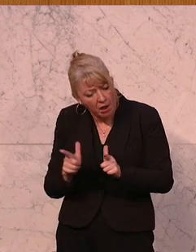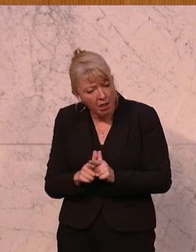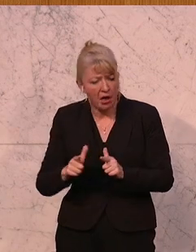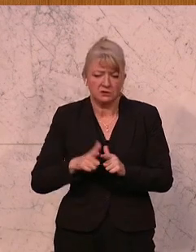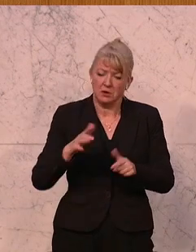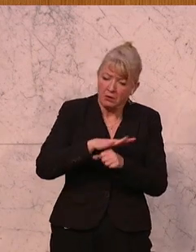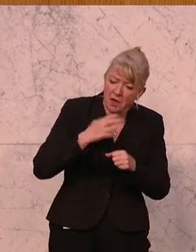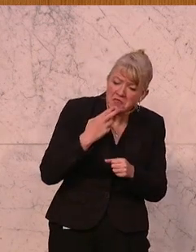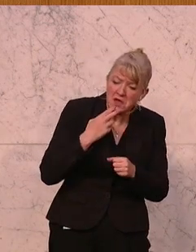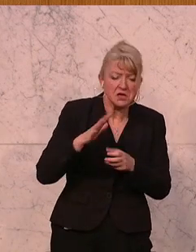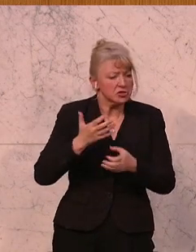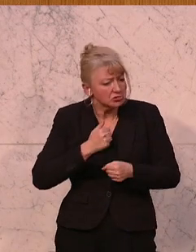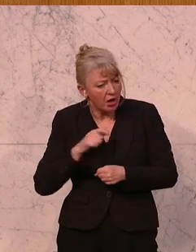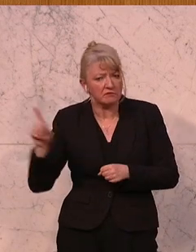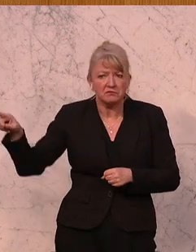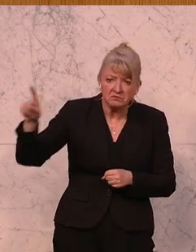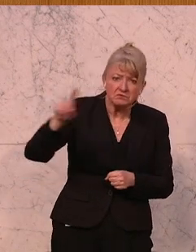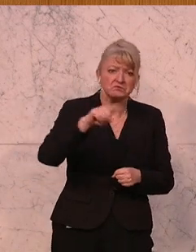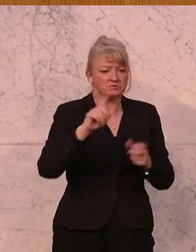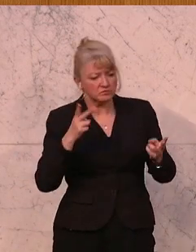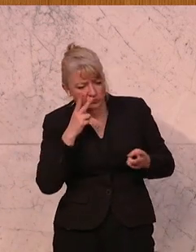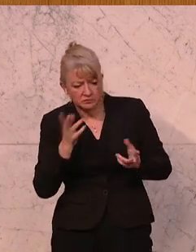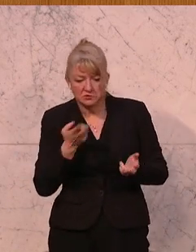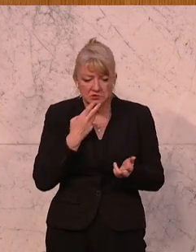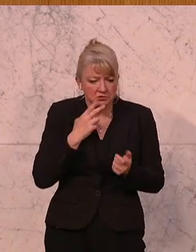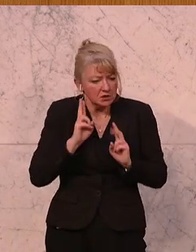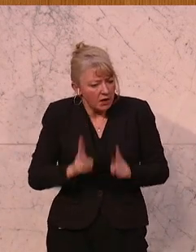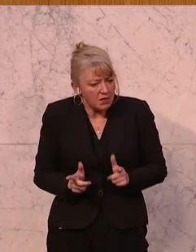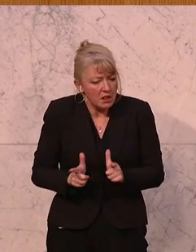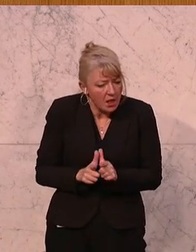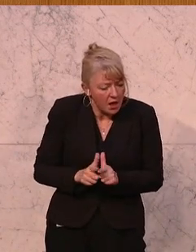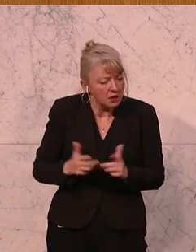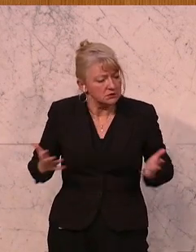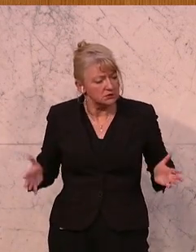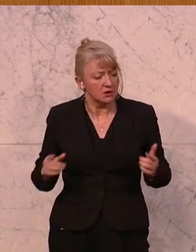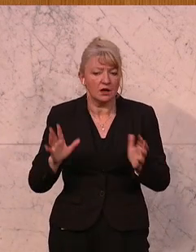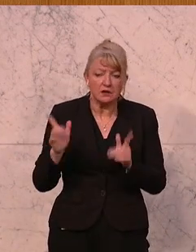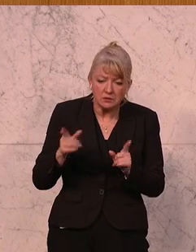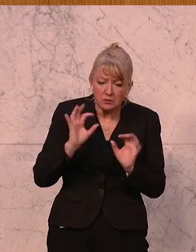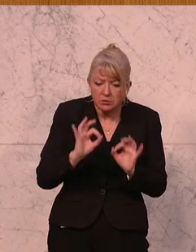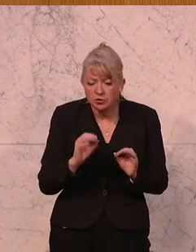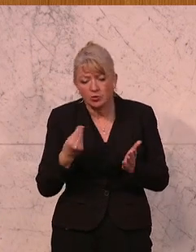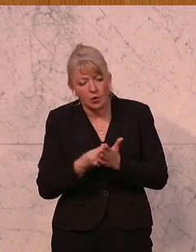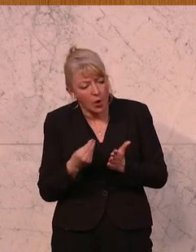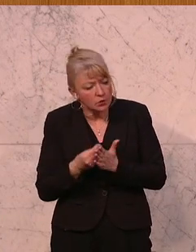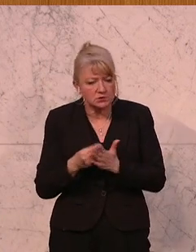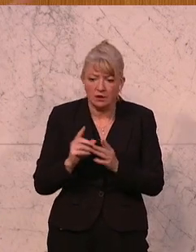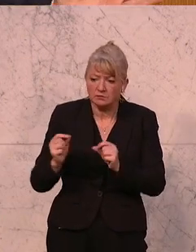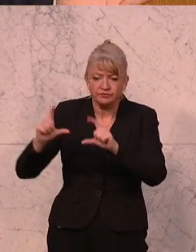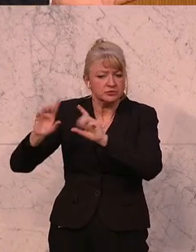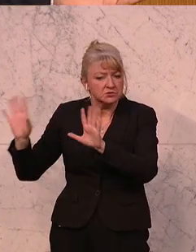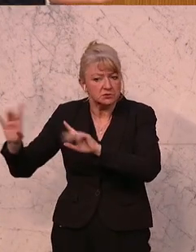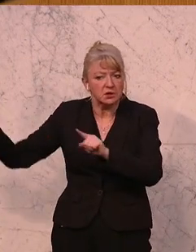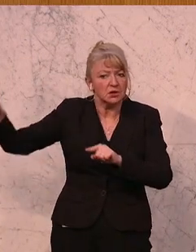Bereich der Energie es geschafft, dagegen zu halten und zu schauen, dass Energie leistbar bleibt. Die haben überhaupt dafür gesorgt, dass nämlich gewisse Kosten gar nicht erst entstehen. Und